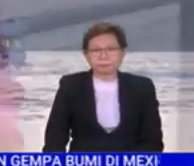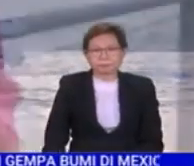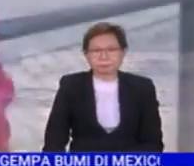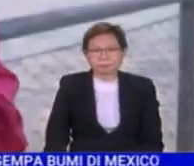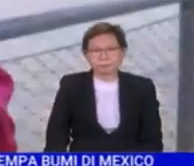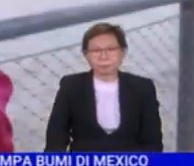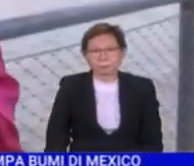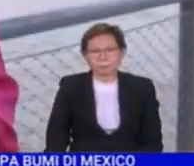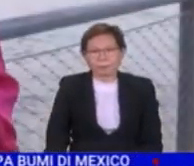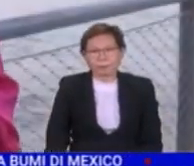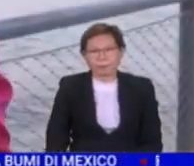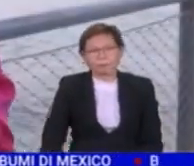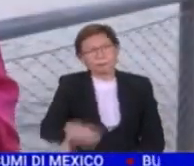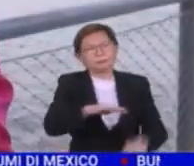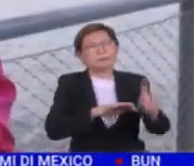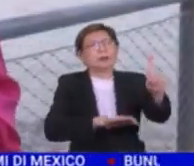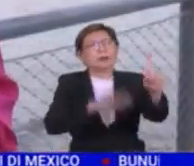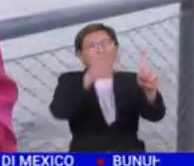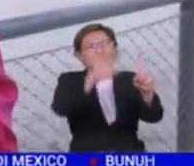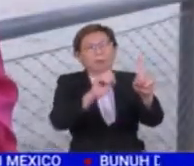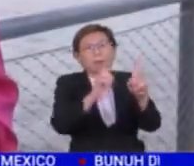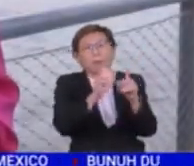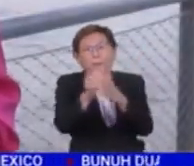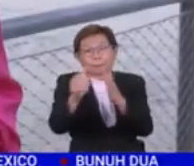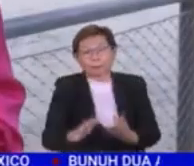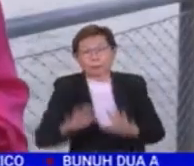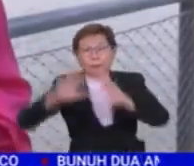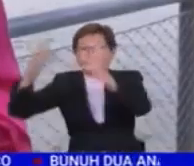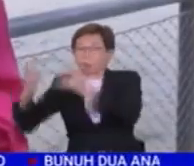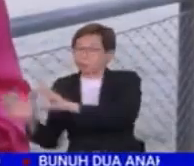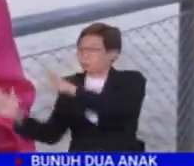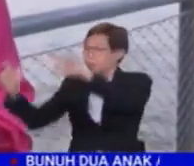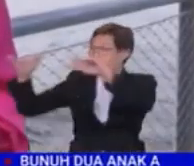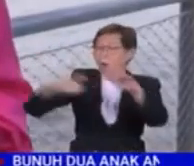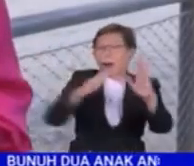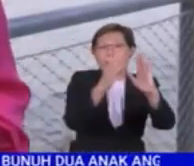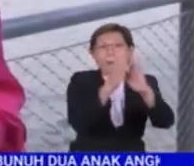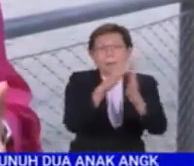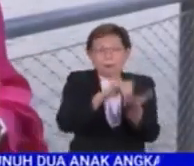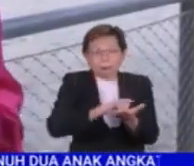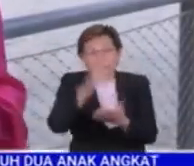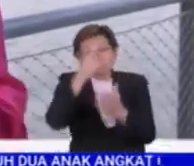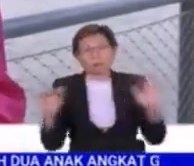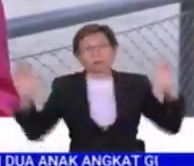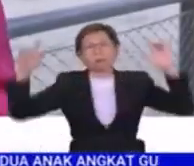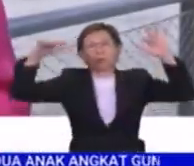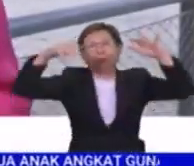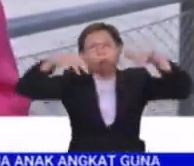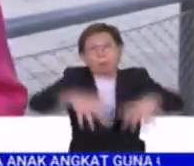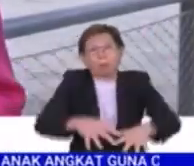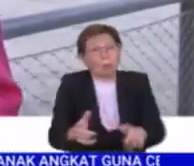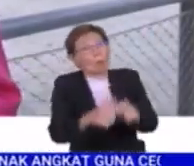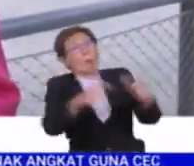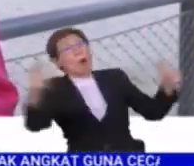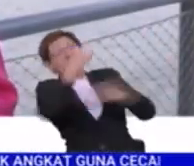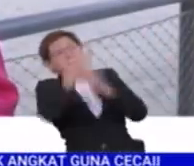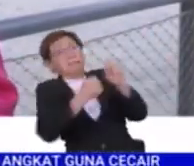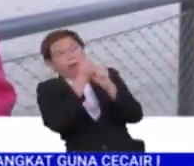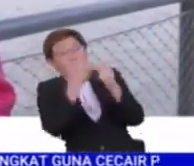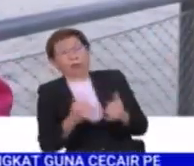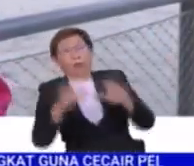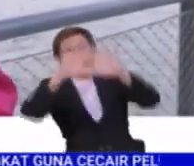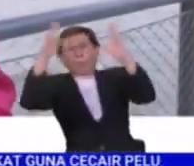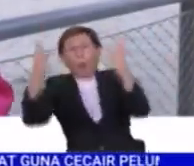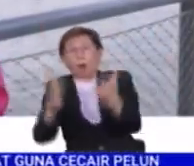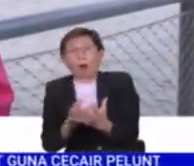ruther hampir 150 pemimpin dunia berada di Bandar New York untuk perhimpunan diplomatik terbesar tahun ini ketika dunia